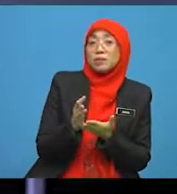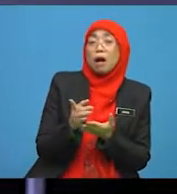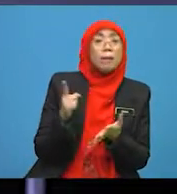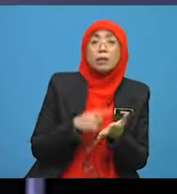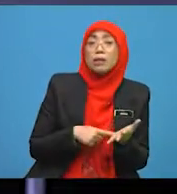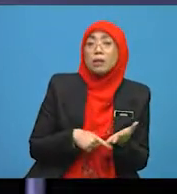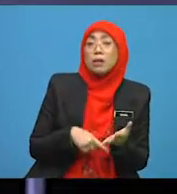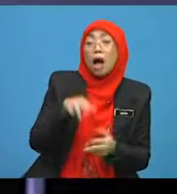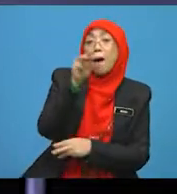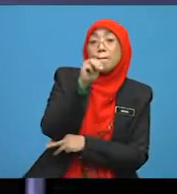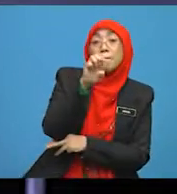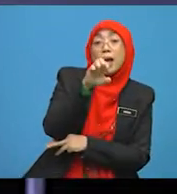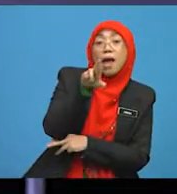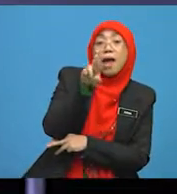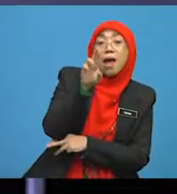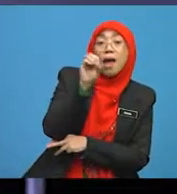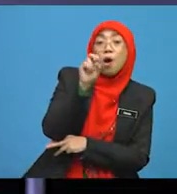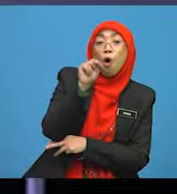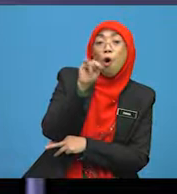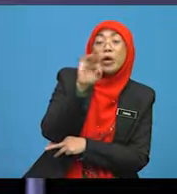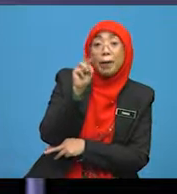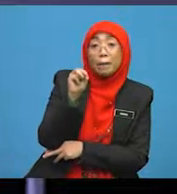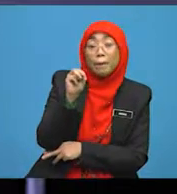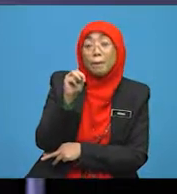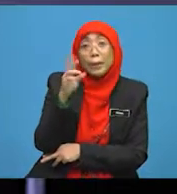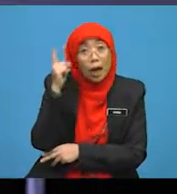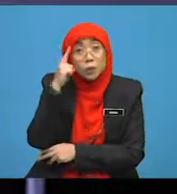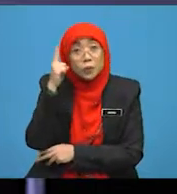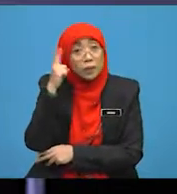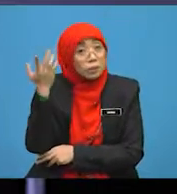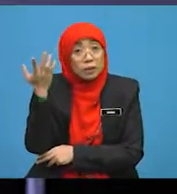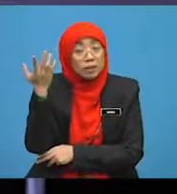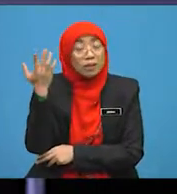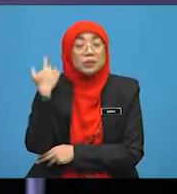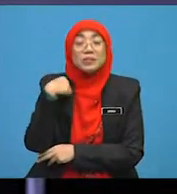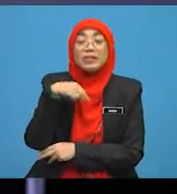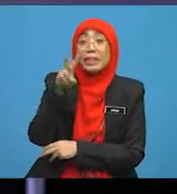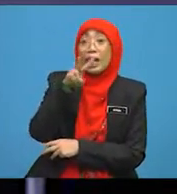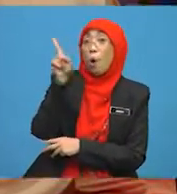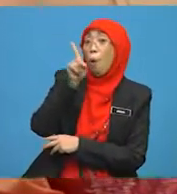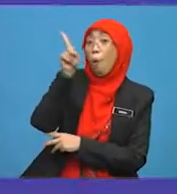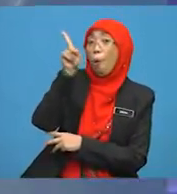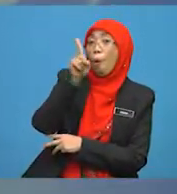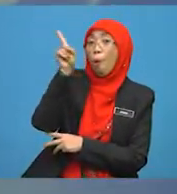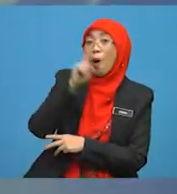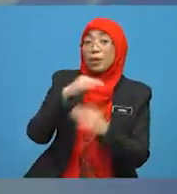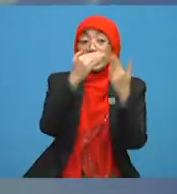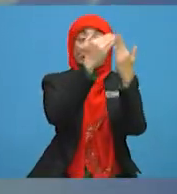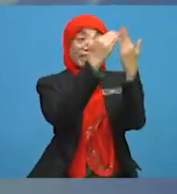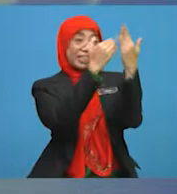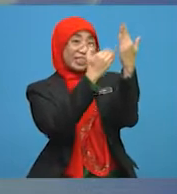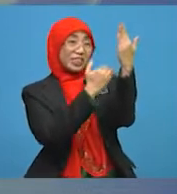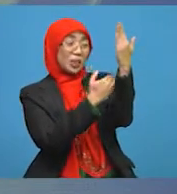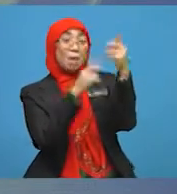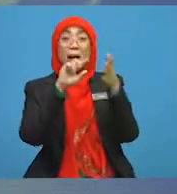perbincangan tentang mironim dan polisemi pula. Apakah mironim? Mironim